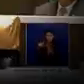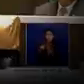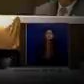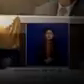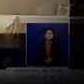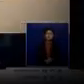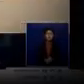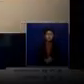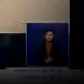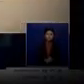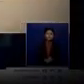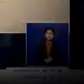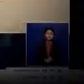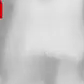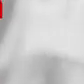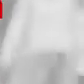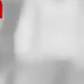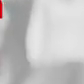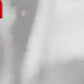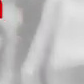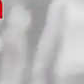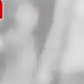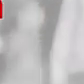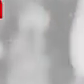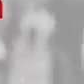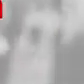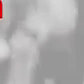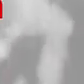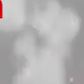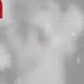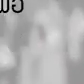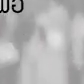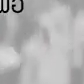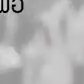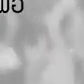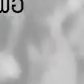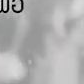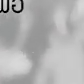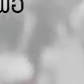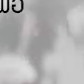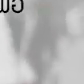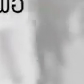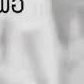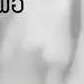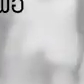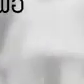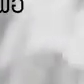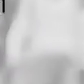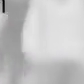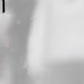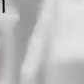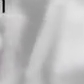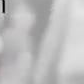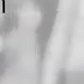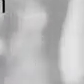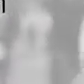านต้องยอมรับอย่างตรงไปตรงมานะครับว่าท่านเป็นต้นต่อของปัญหาทั้งหมดข้อเรียกร้องทั้ง3ข้อของผู้ชุมนุมท่